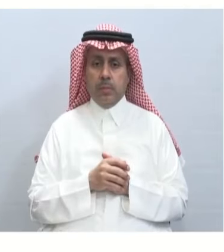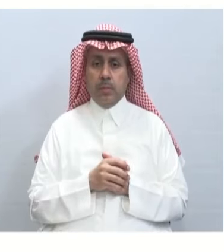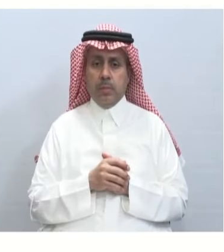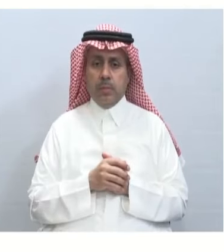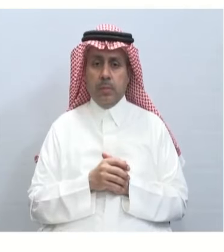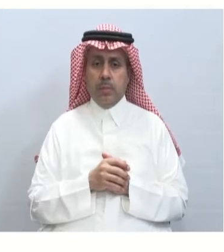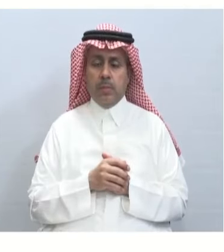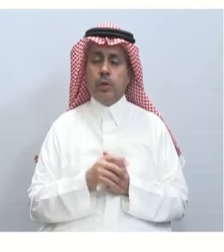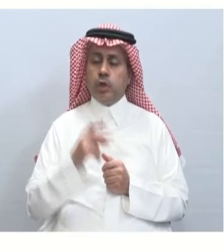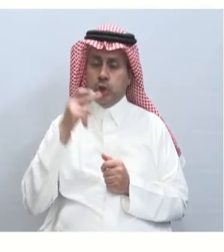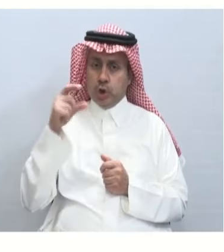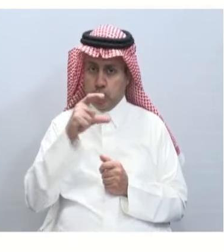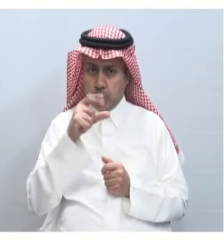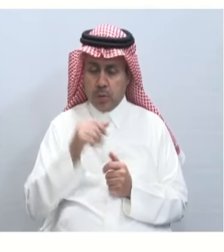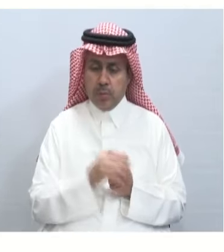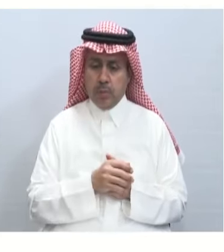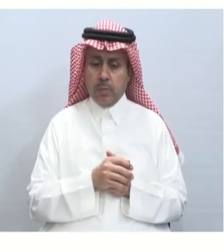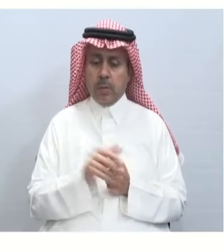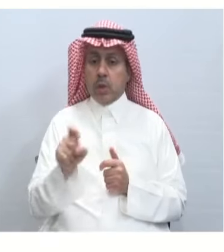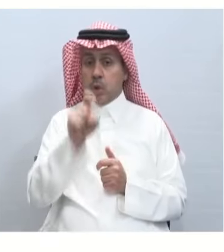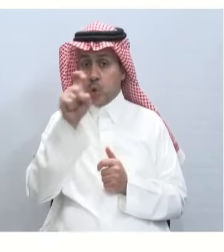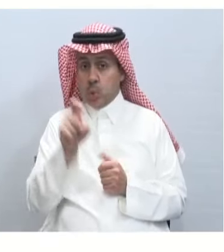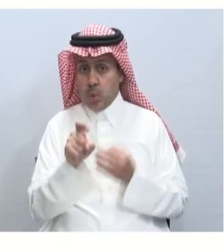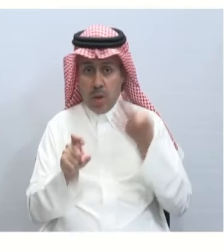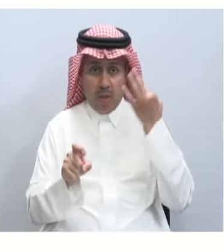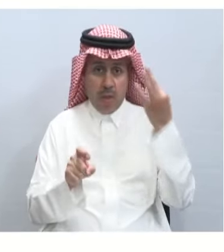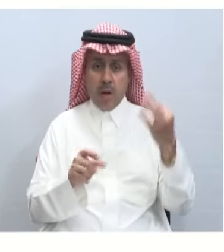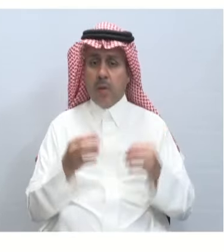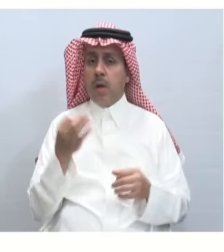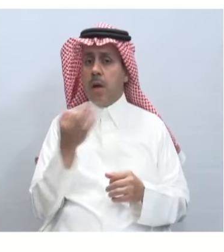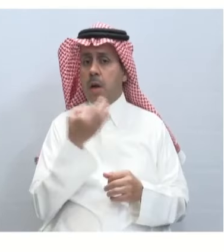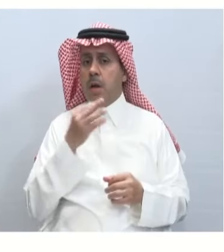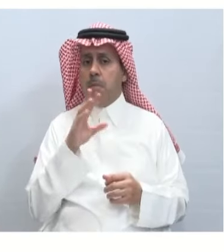الثاني جيد هذا السؤال الثاني من يقرا السؤال